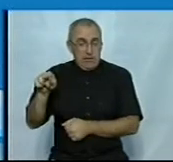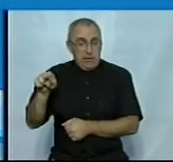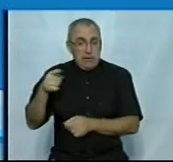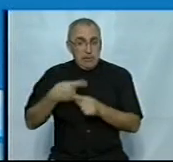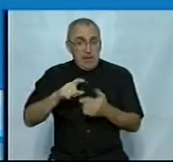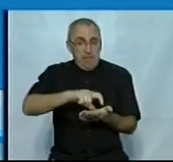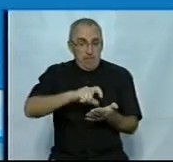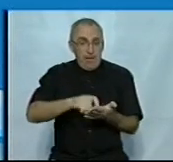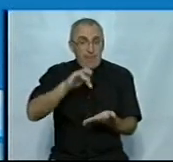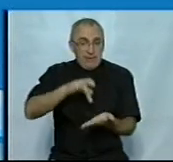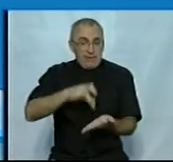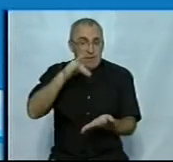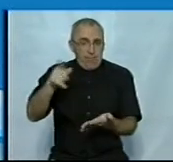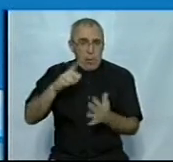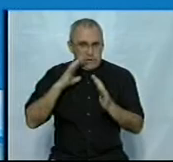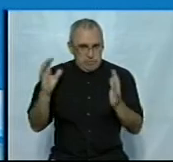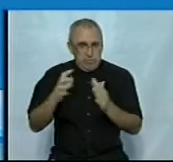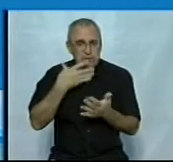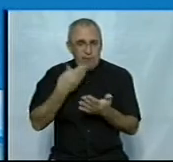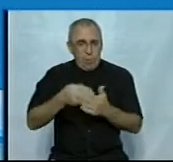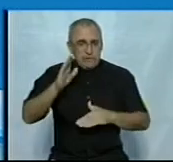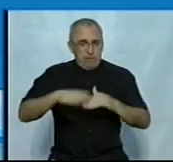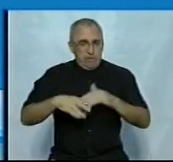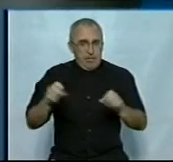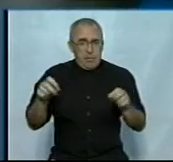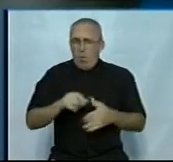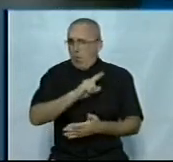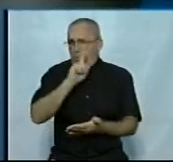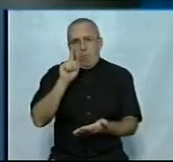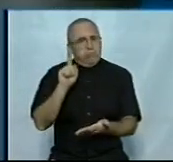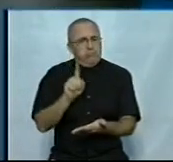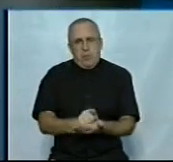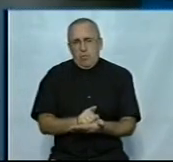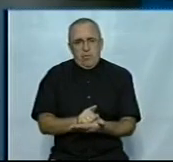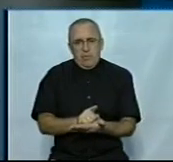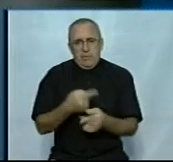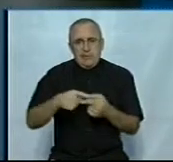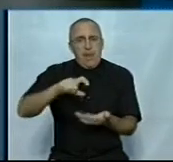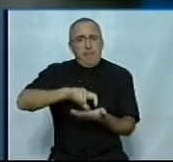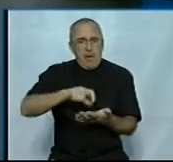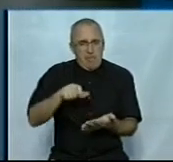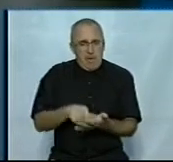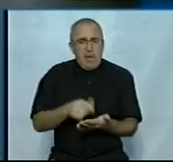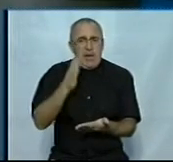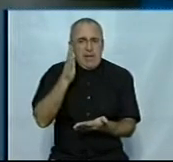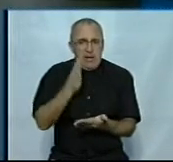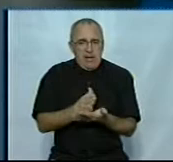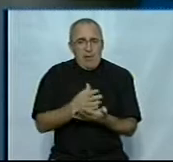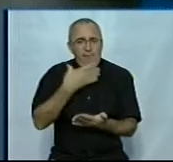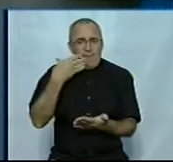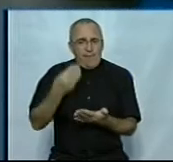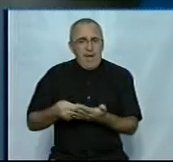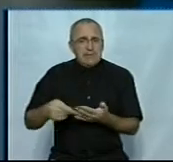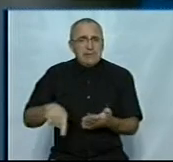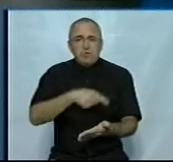це приміщення в центрі, воно збереже свою спеціалізацію? Ну, обов'язково. Обов'язково це приміщення є власністю